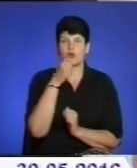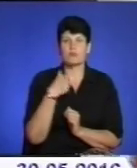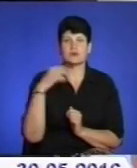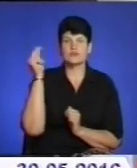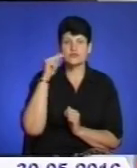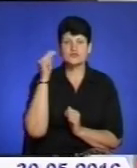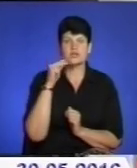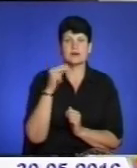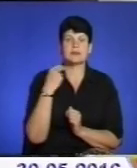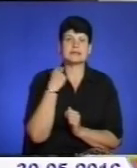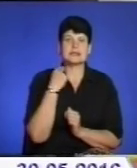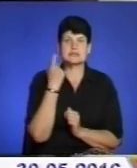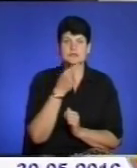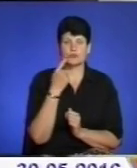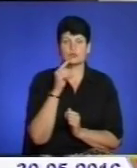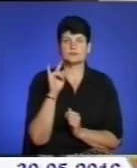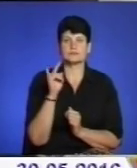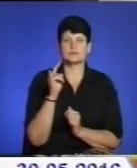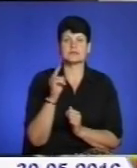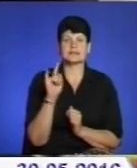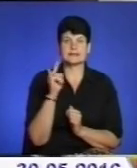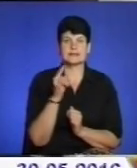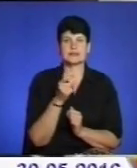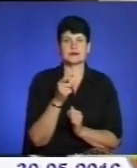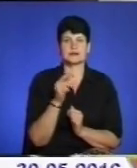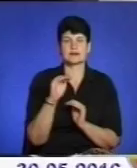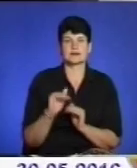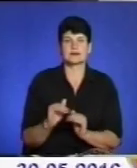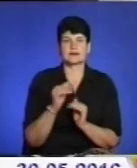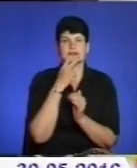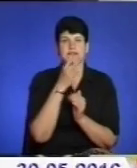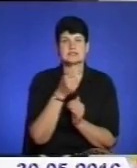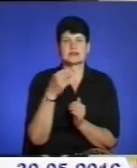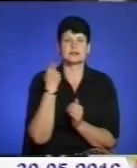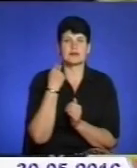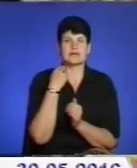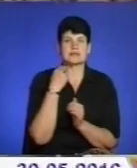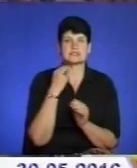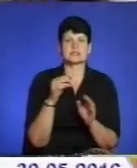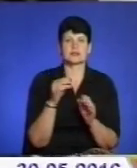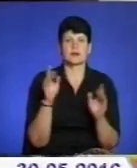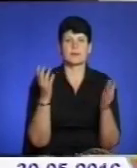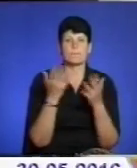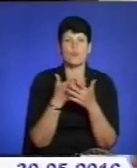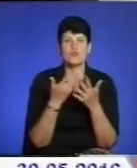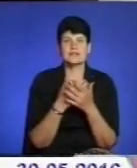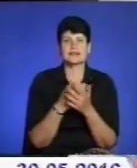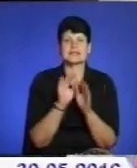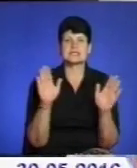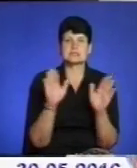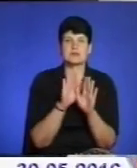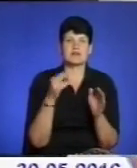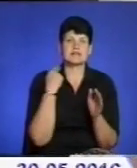мову з самого початку. Дитина з маличку дивиться англійські мультики, співає англійські пісні. Так що я думаю, що вона